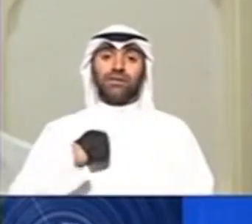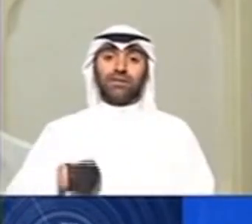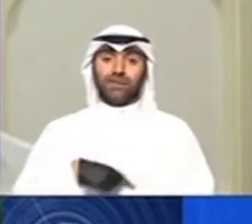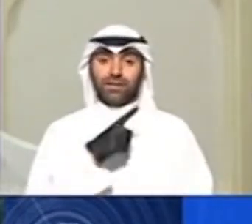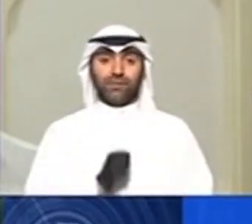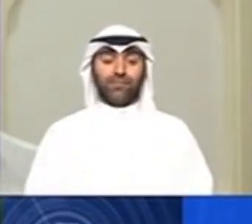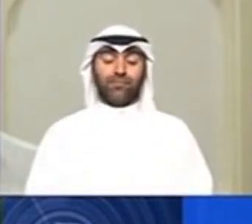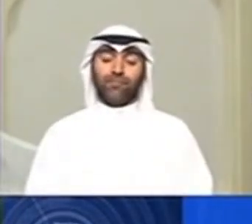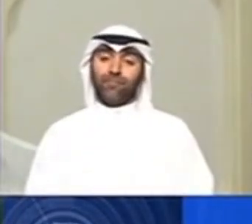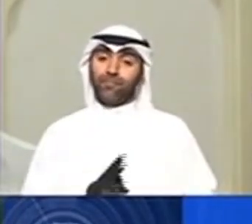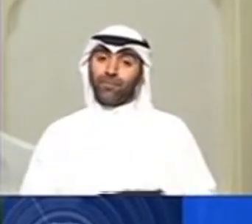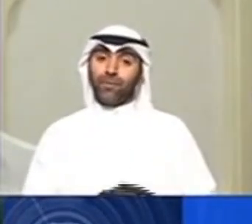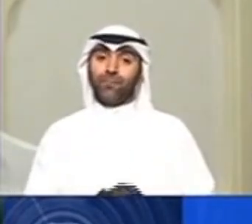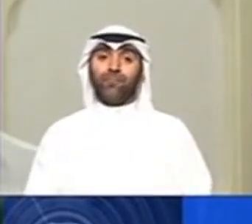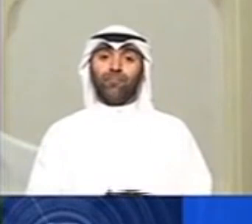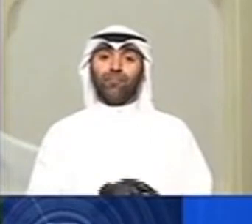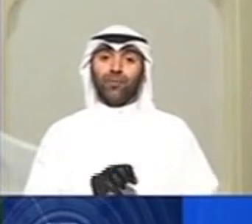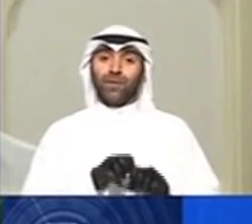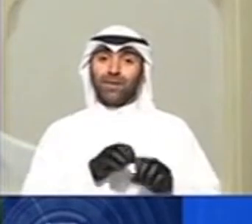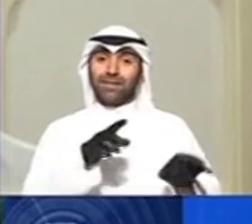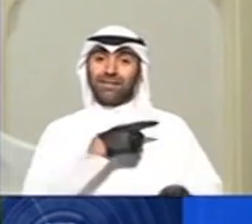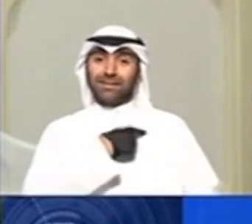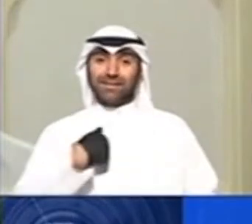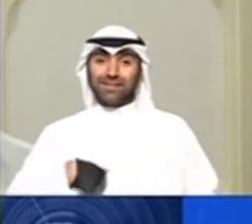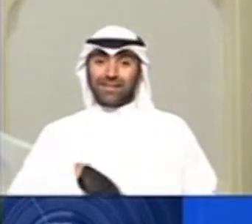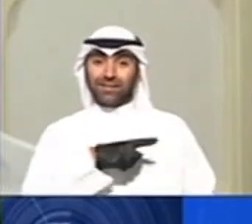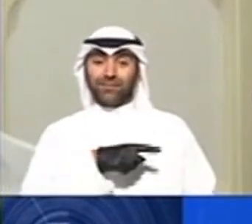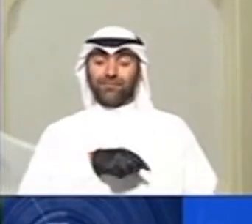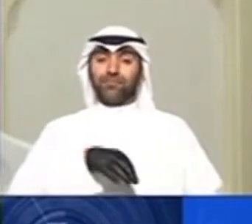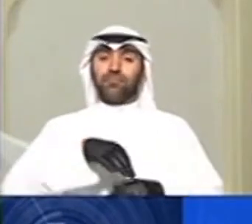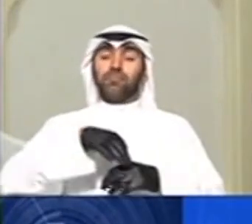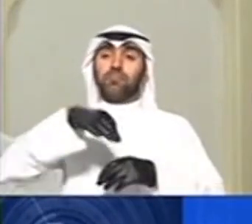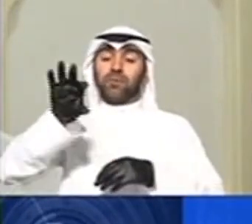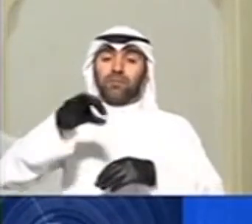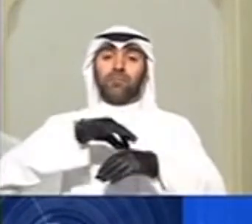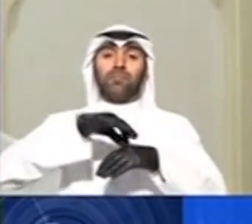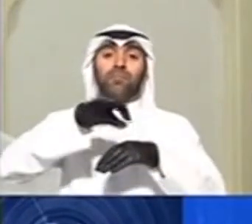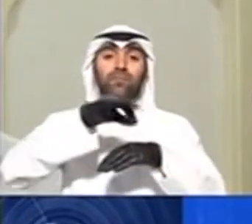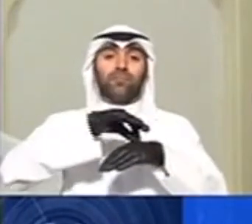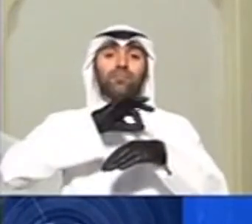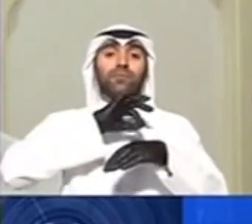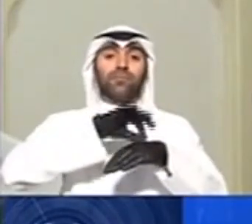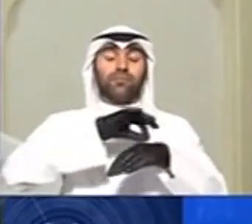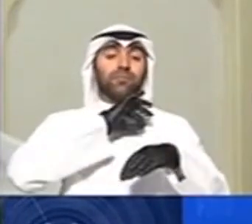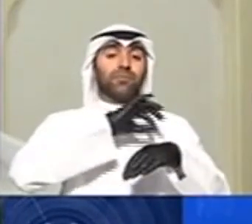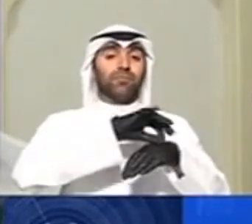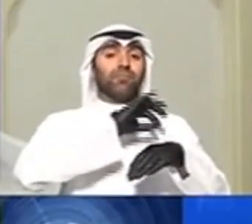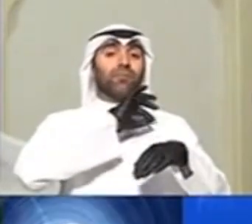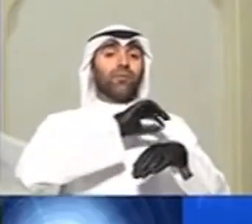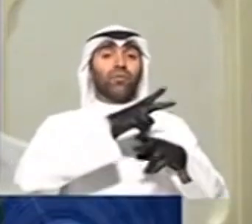يعني اكتشاف هذا الفيروس، قمنا يعني في مجلس الوزراء الموقر